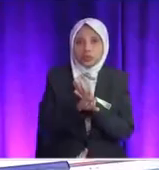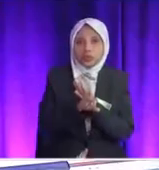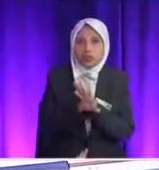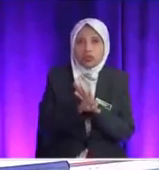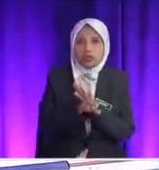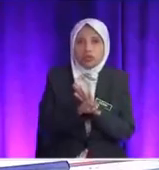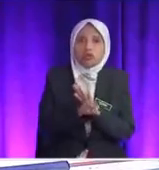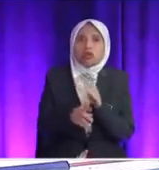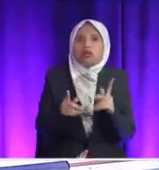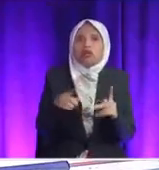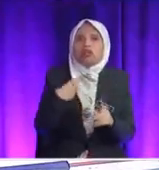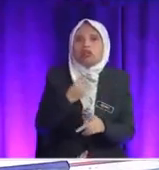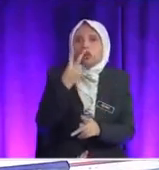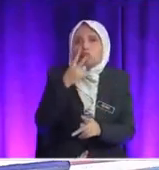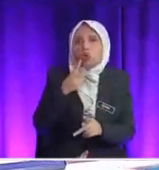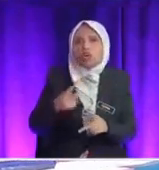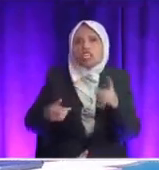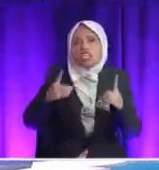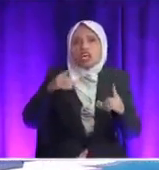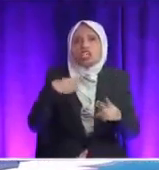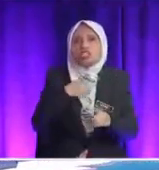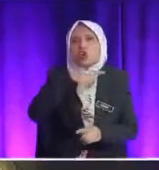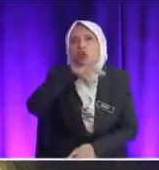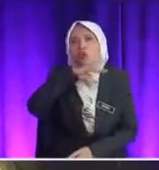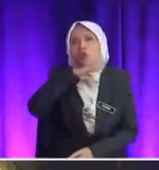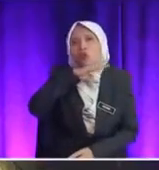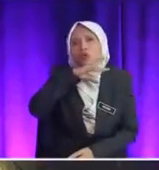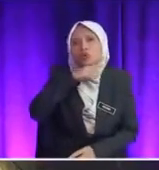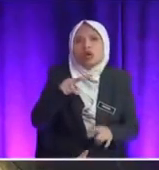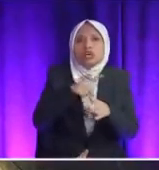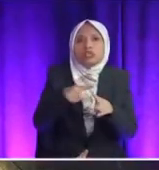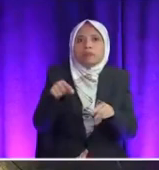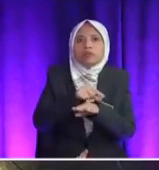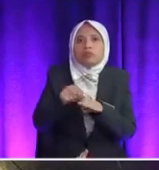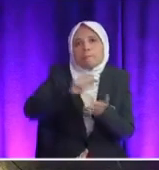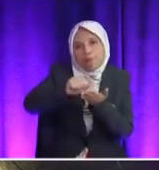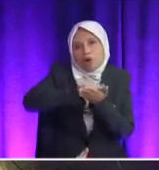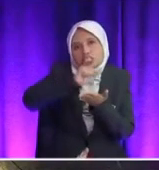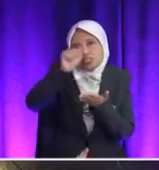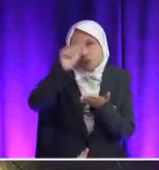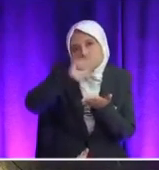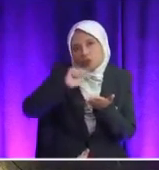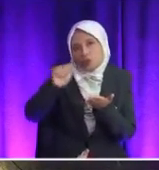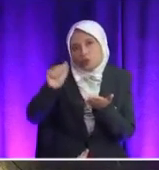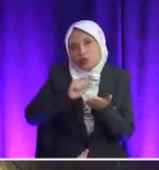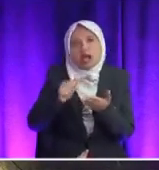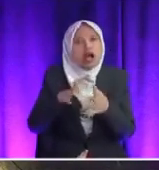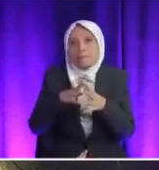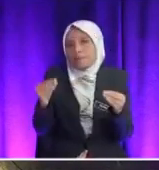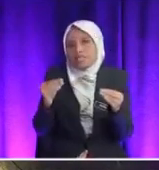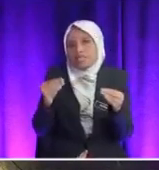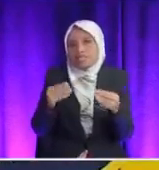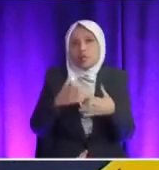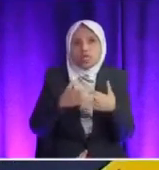kenapa karena gitu Koto Nan tak begitu guna Kubro bentuk pada kendaraan adalah